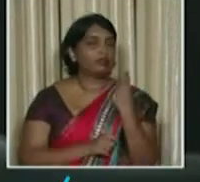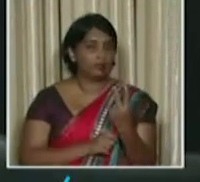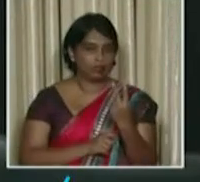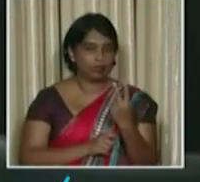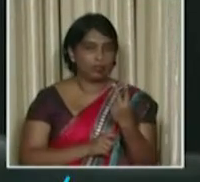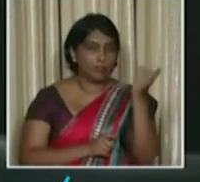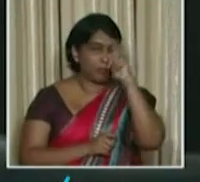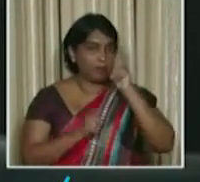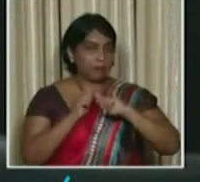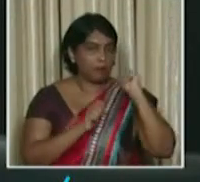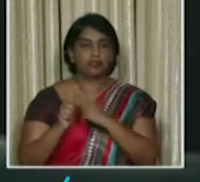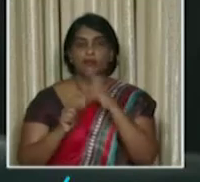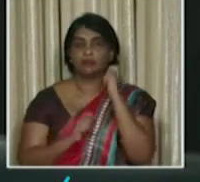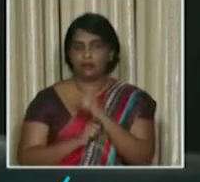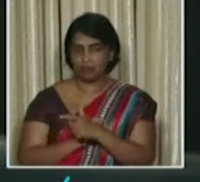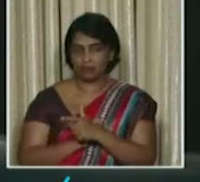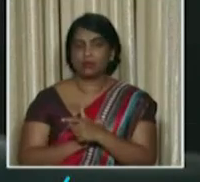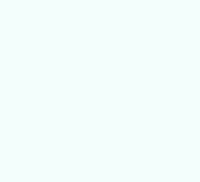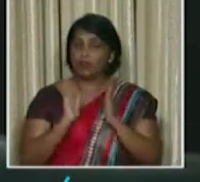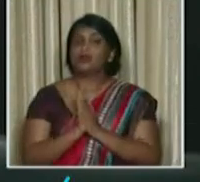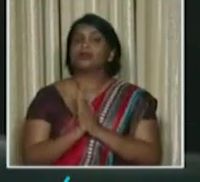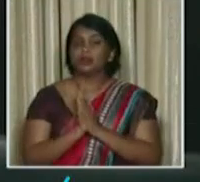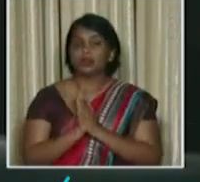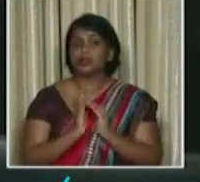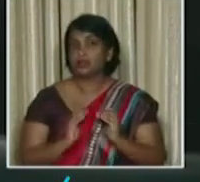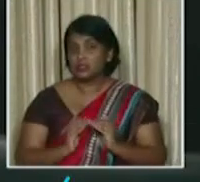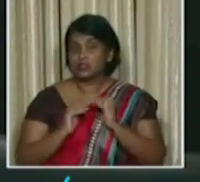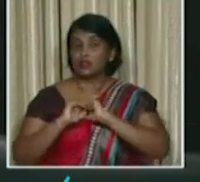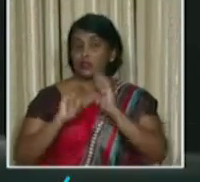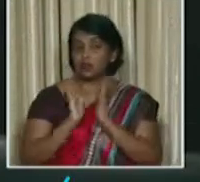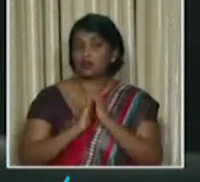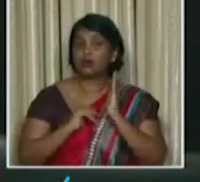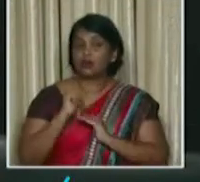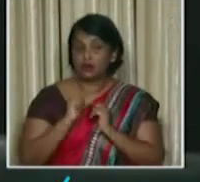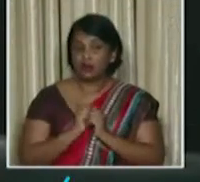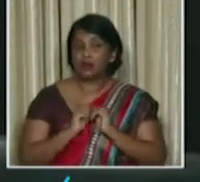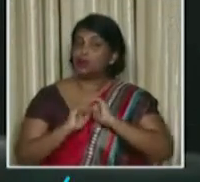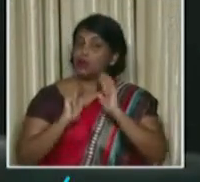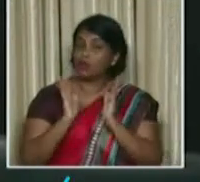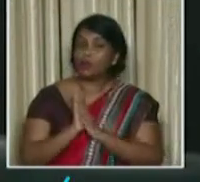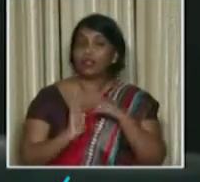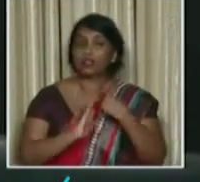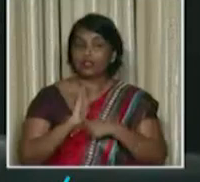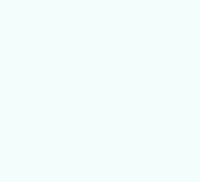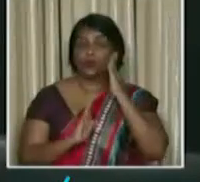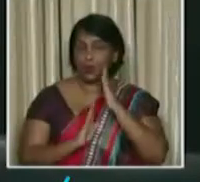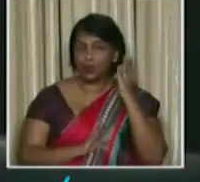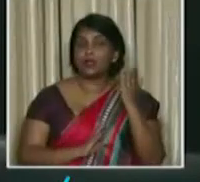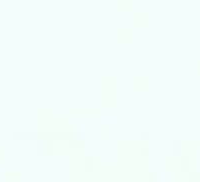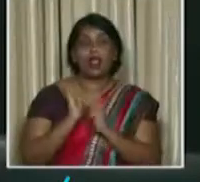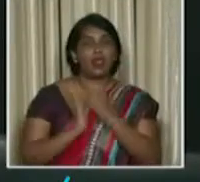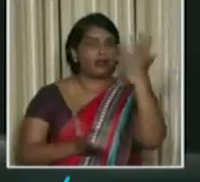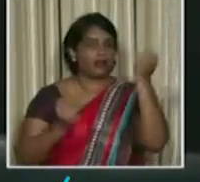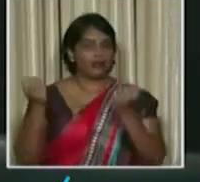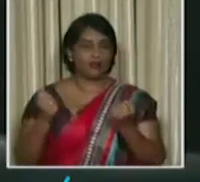විතරයි වැටුප් පහ විස්රාම් වැටුප් සාහන ආධාර විතරයි මේ සංවර්ධන යෝජනා ක්‍රම කළා තියෙන්නේ සියල්ල දේශීය විදේශීය වශයෙන් ණය